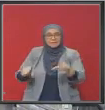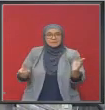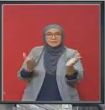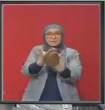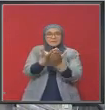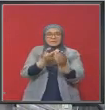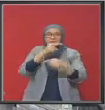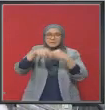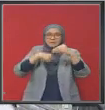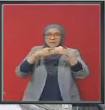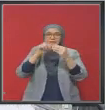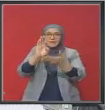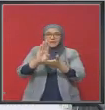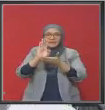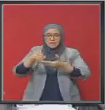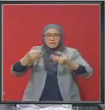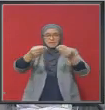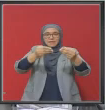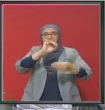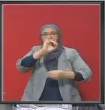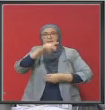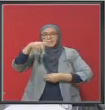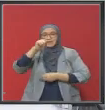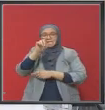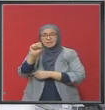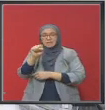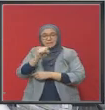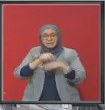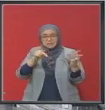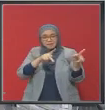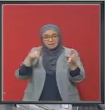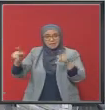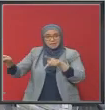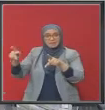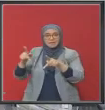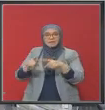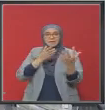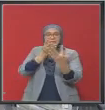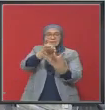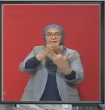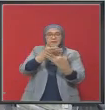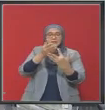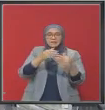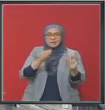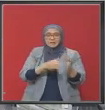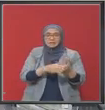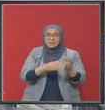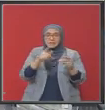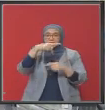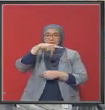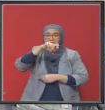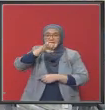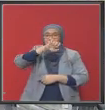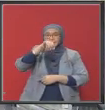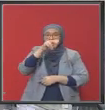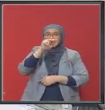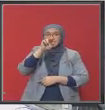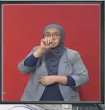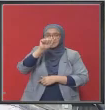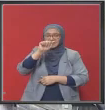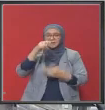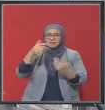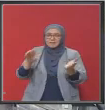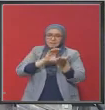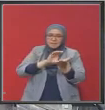bantuan yang diberikan WTS kerajaan menerusi pelan dan Asmaul ekonomi negara ataupun bencana telah